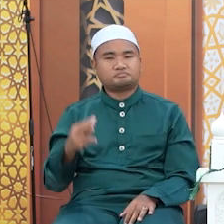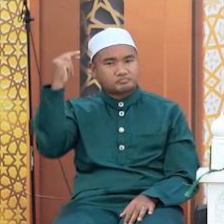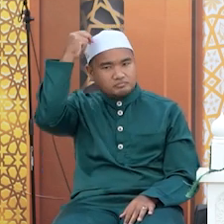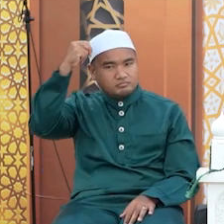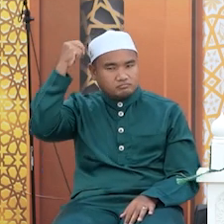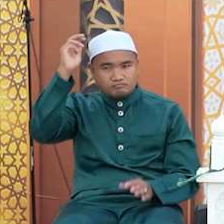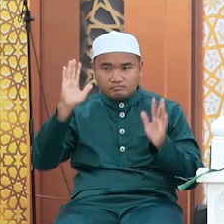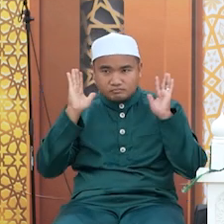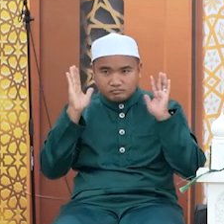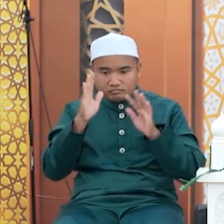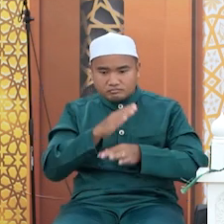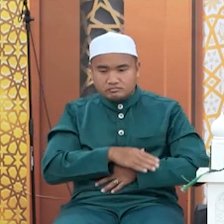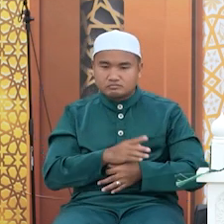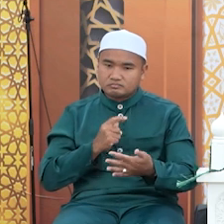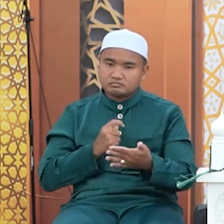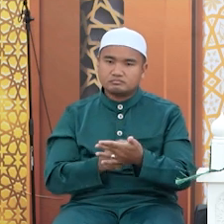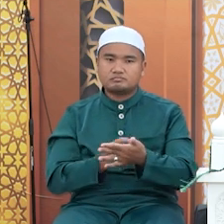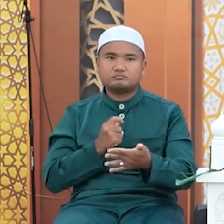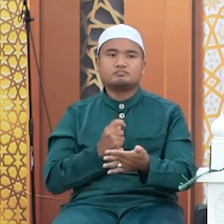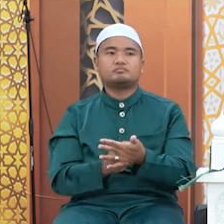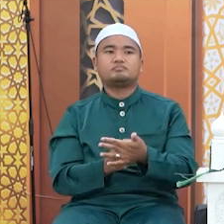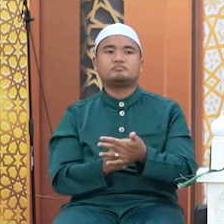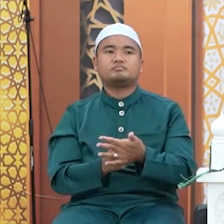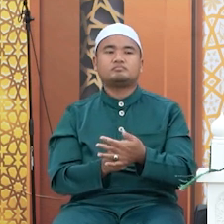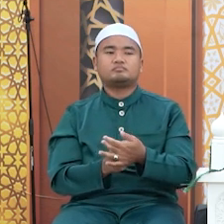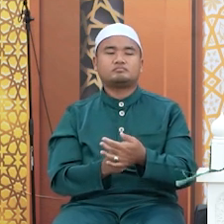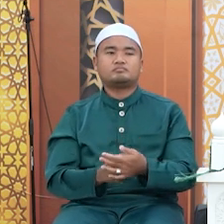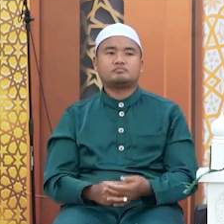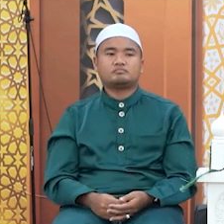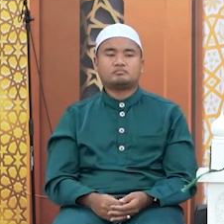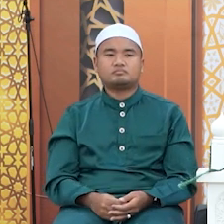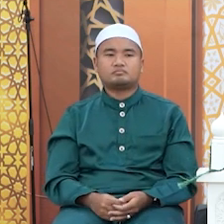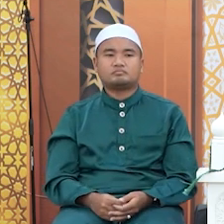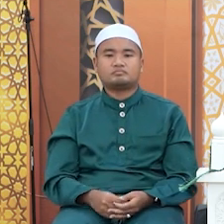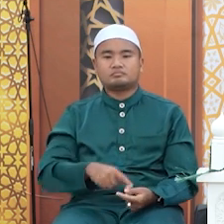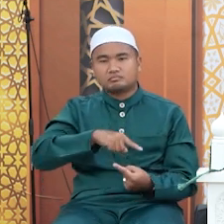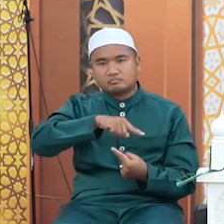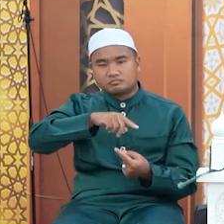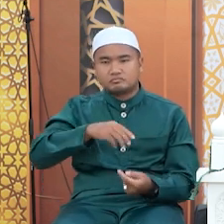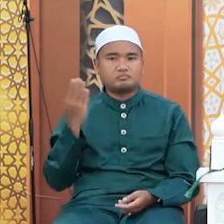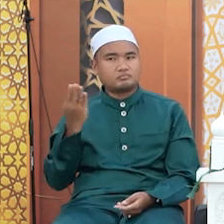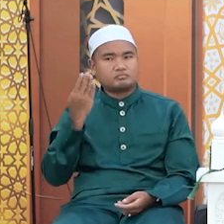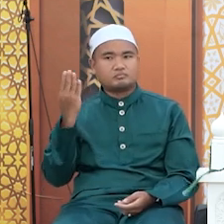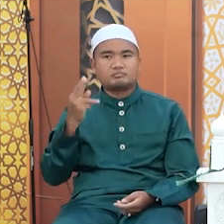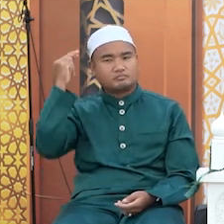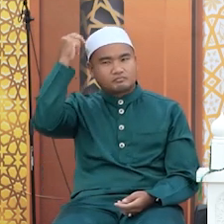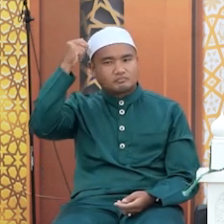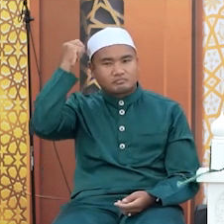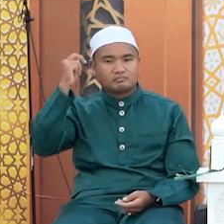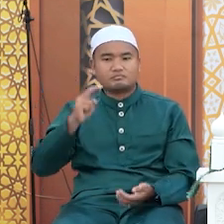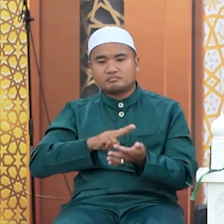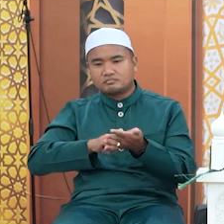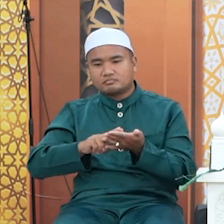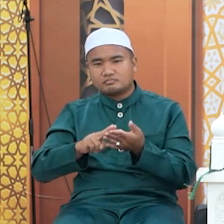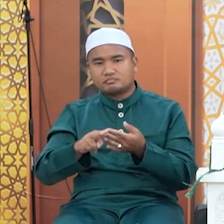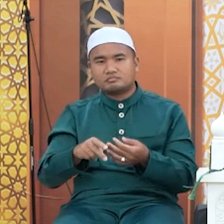tengah Nabi sembahyang tiba-tiba, kalau kita katakan Nabi biasa baca panjang, orang dengar ni,